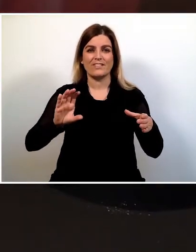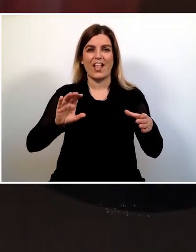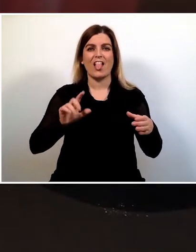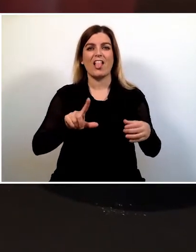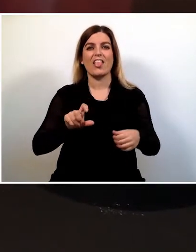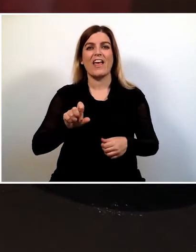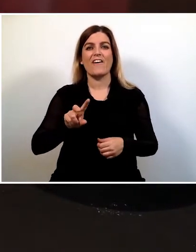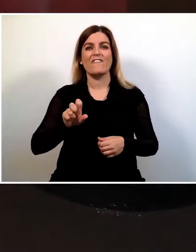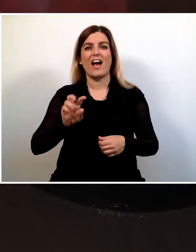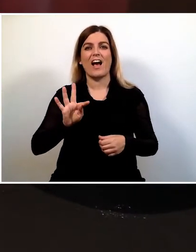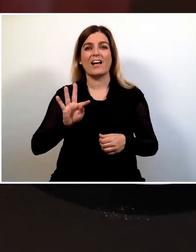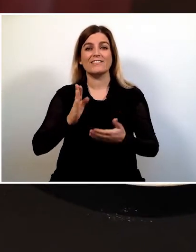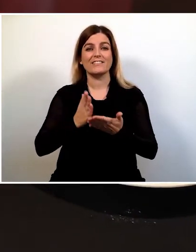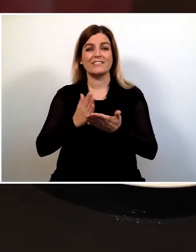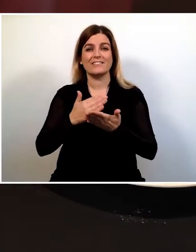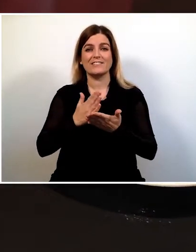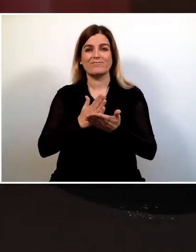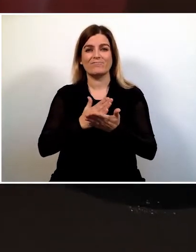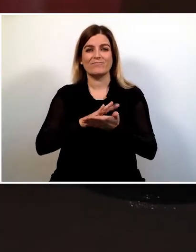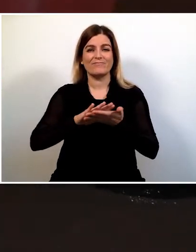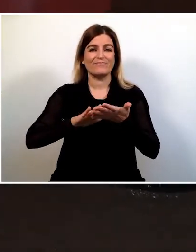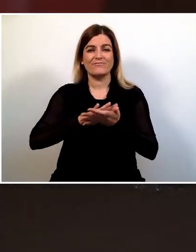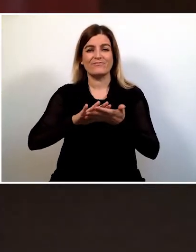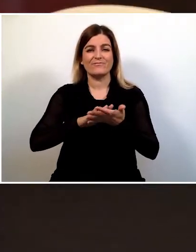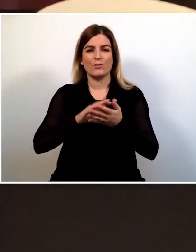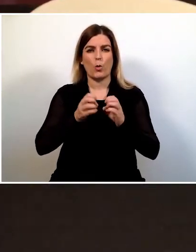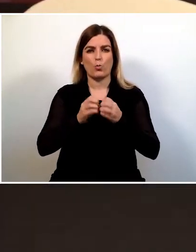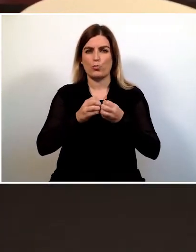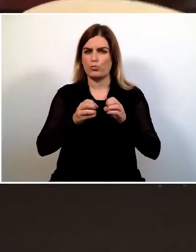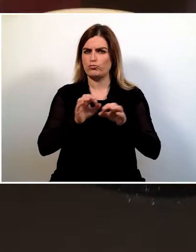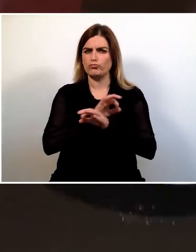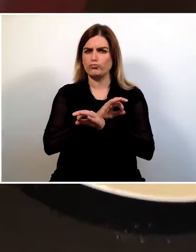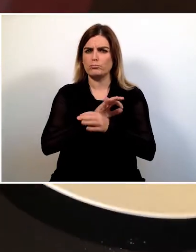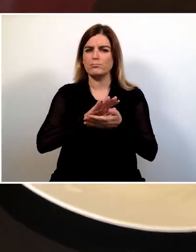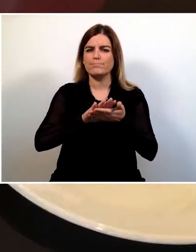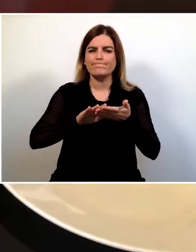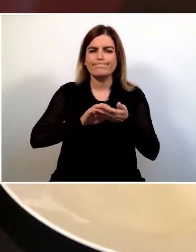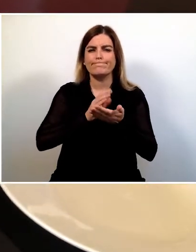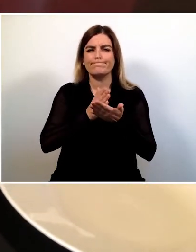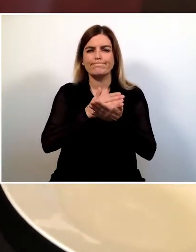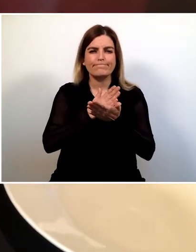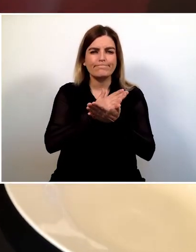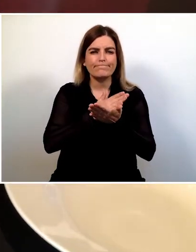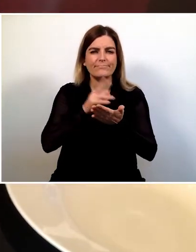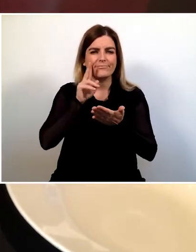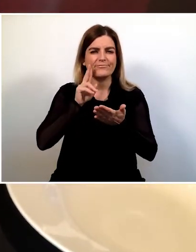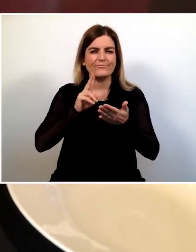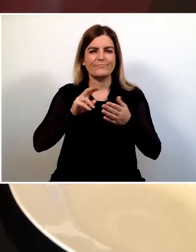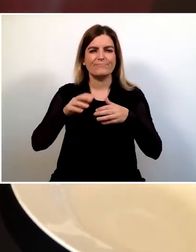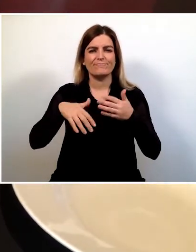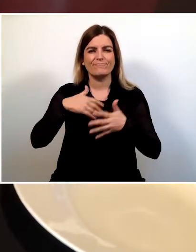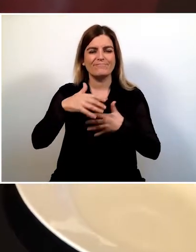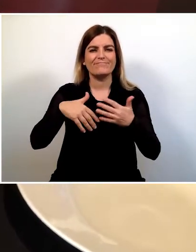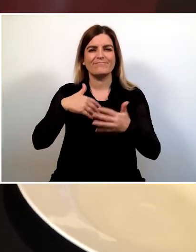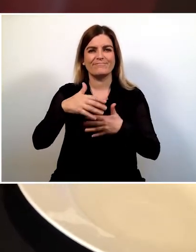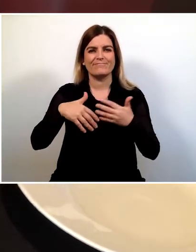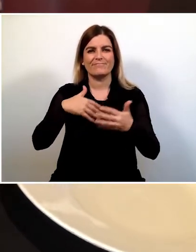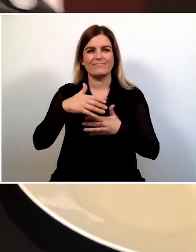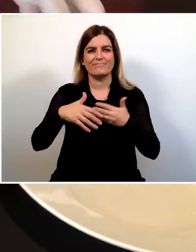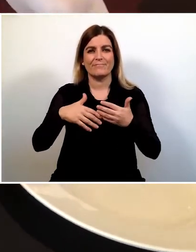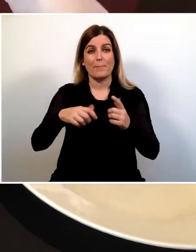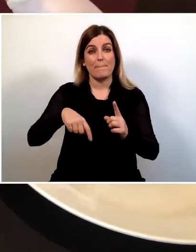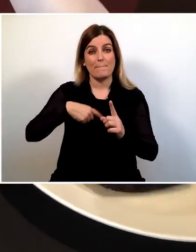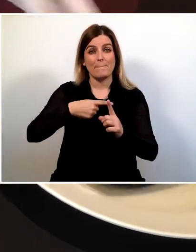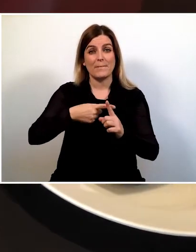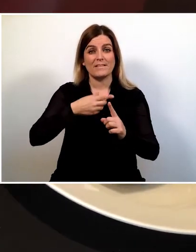llevat, tot ben esmicolat, que no quedin grúmols, sobretot, tot ben esmicolat. Per això posarem